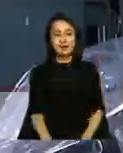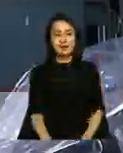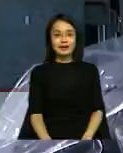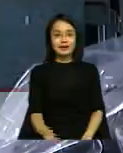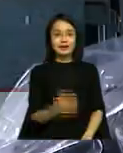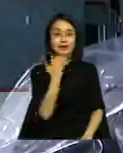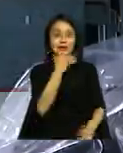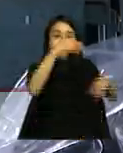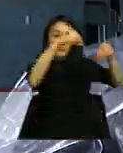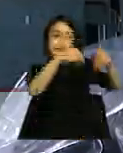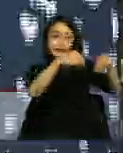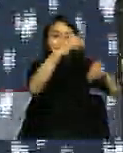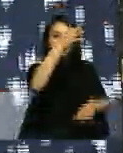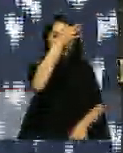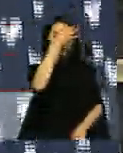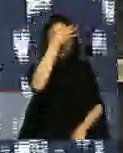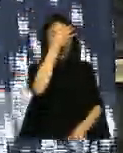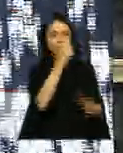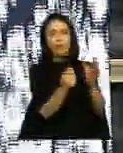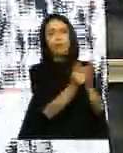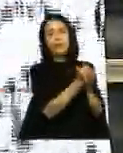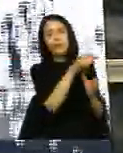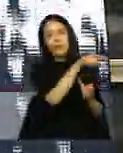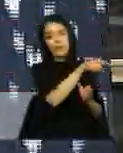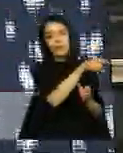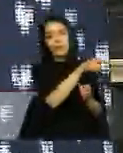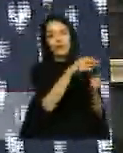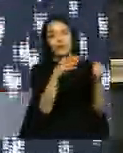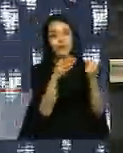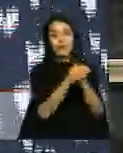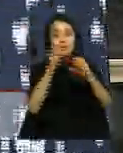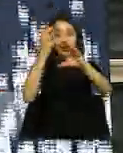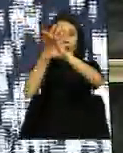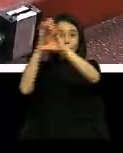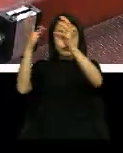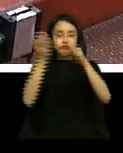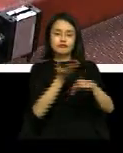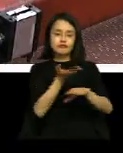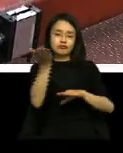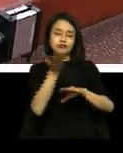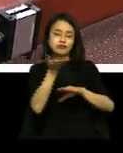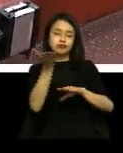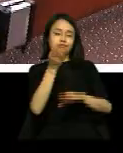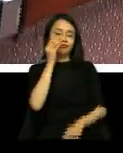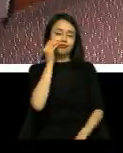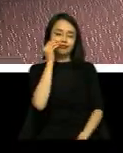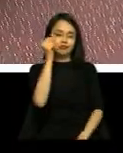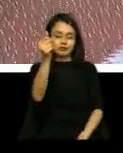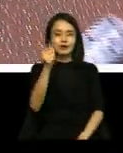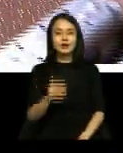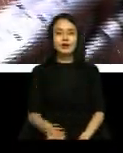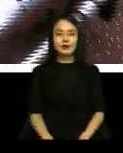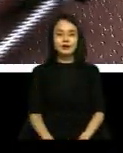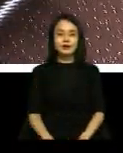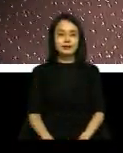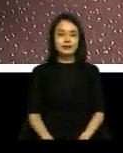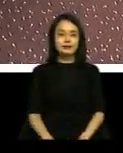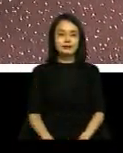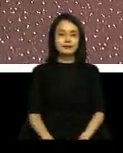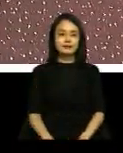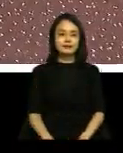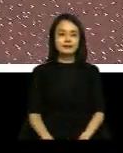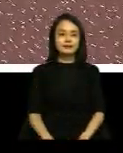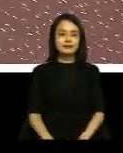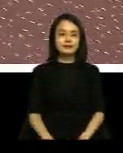기술을 보유한 이 업체는 생산물량 대부분 해외로 수출하고 있습니다 미주 지역으로 나가는게 1 70화